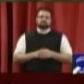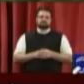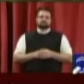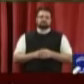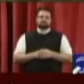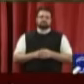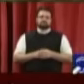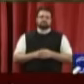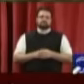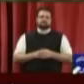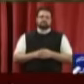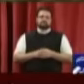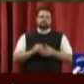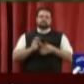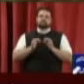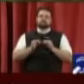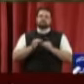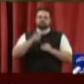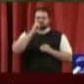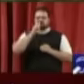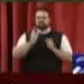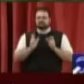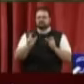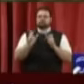Deci reproșuri n-au ce căuta. Alea fac part din trecut.